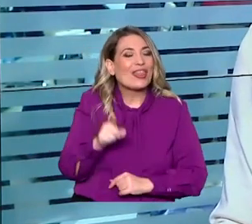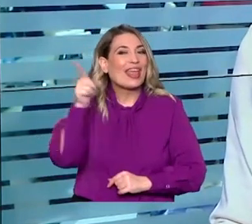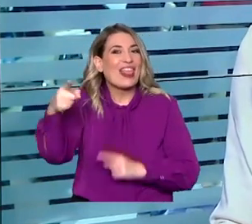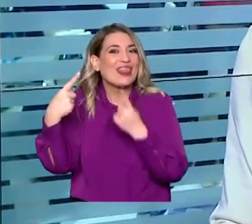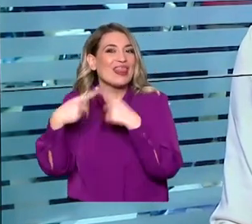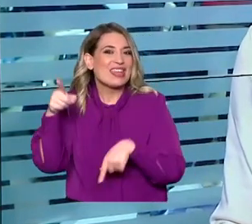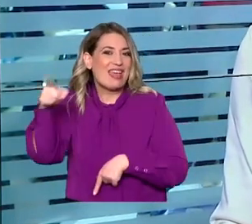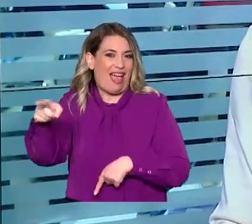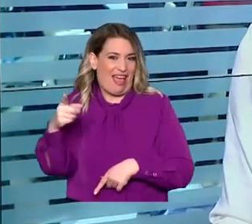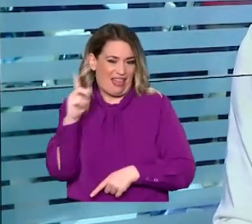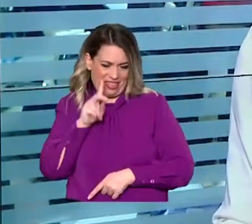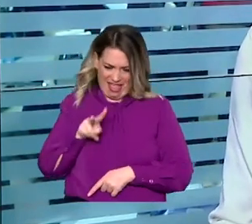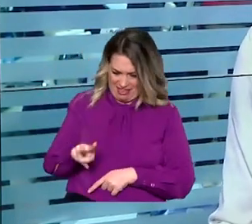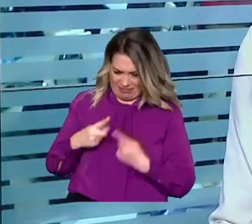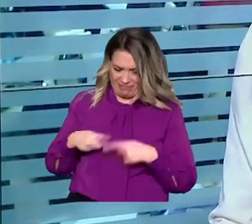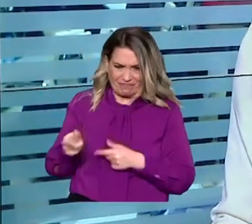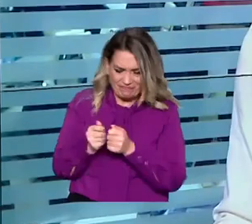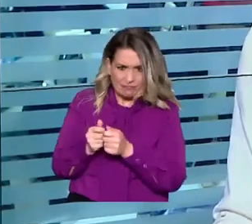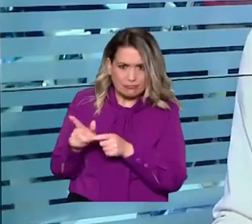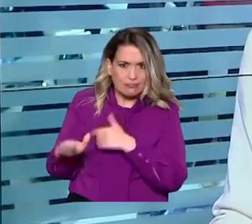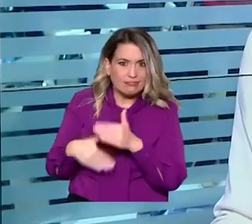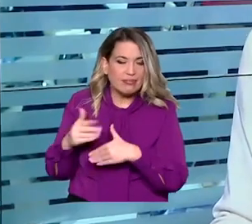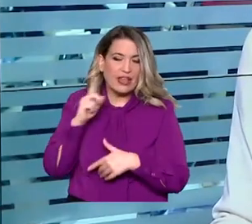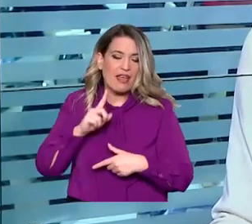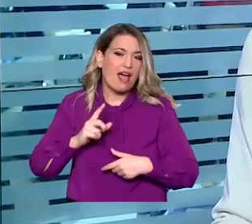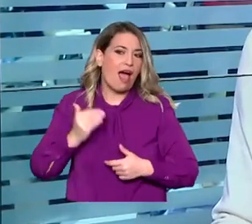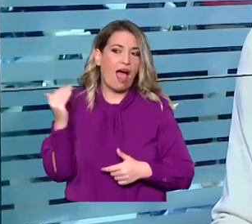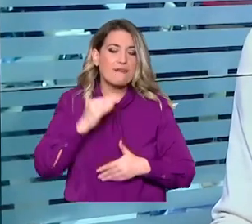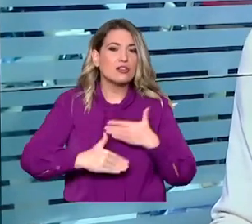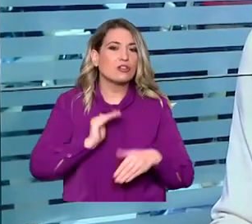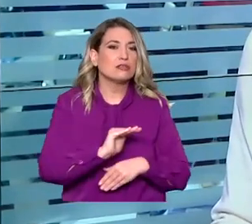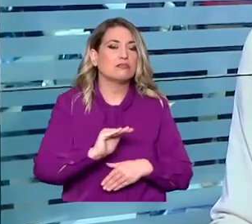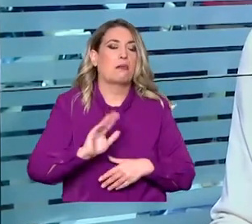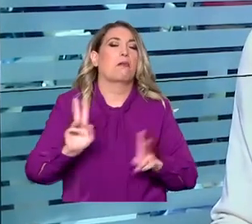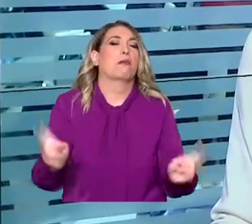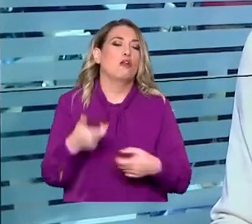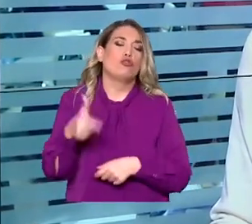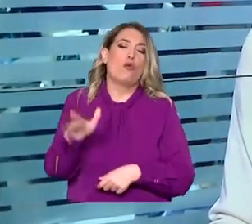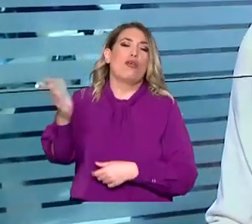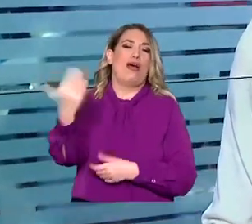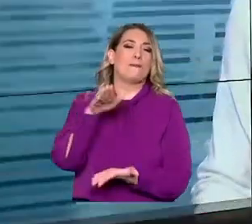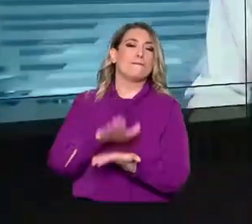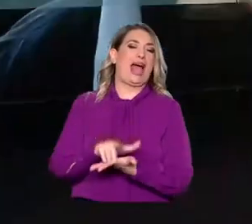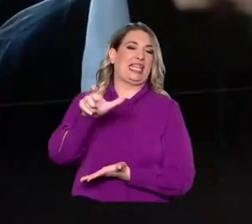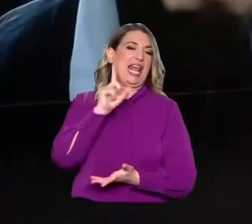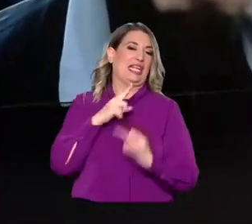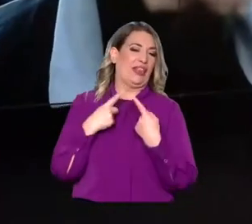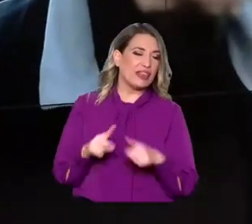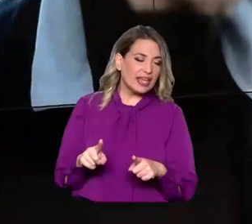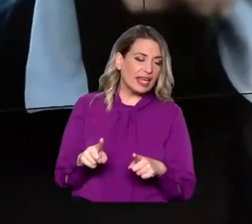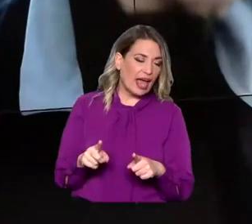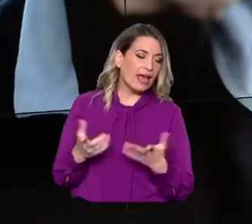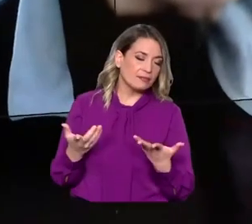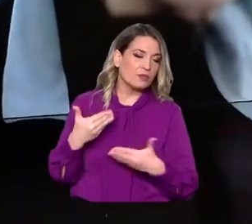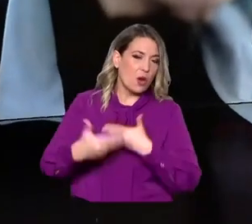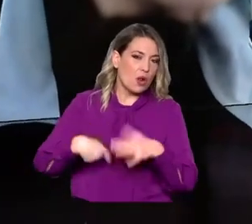κατάλαβε ότι κάτι συμβαίνει και έτσι ξεκίνησαν να αποκαλύπτονται να αποκαλύψουν όμ σα ευχαριστώ θα παρακολουθήσουμε τη δίκη δίκη πολύκροτη θα